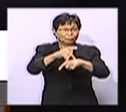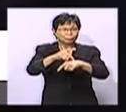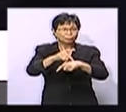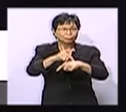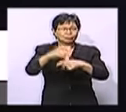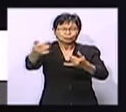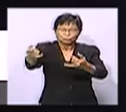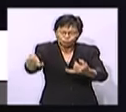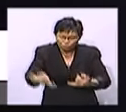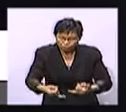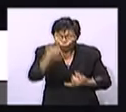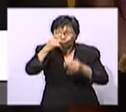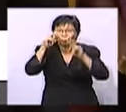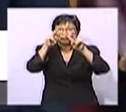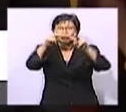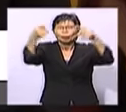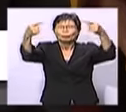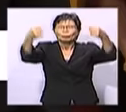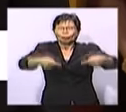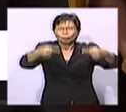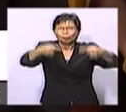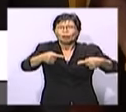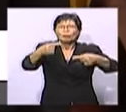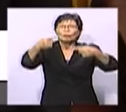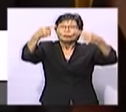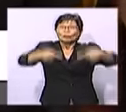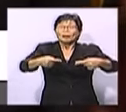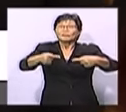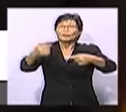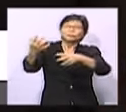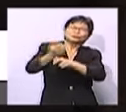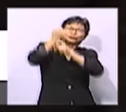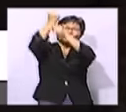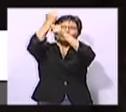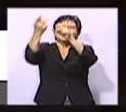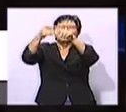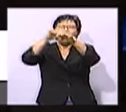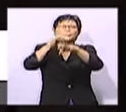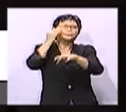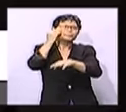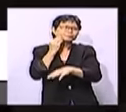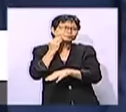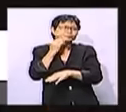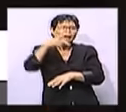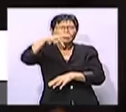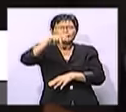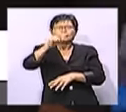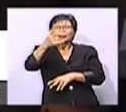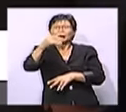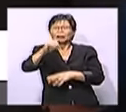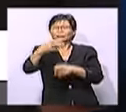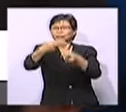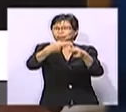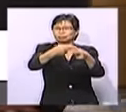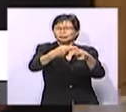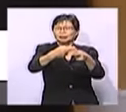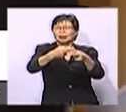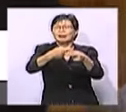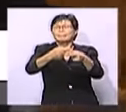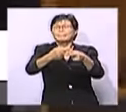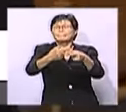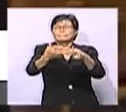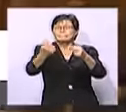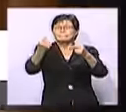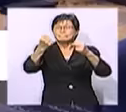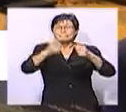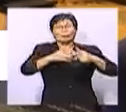menyampaikan undangan untuk menyaksikan pertarungan Fight of Champions kepada Tun Dr. Mahathir. Pacquiao yang turut dikenali sebagai Pac-Man amat